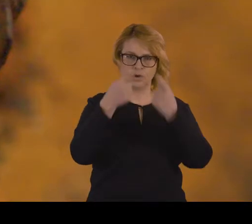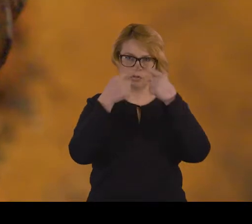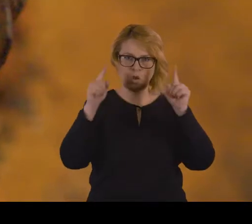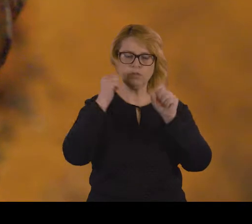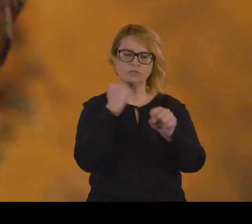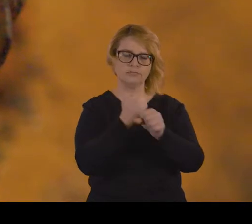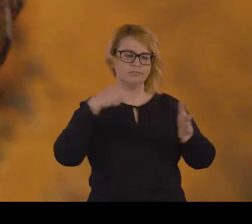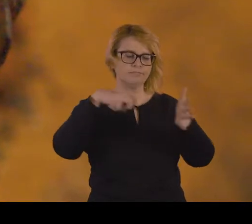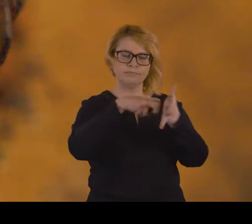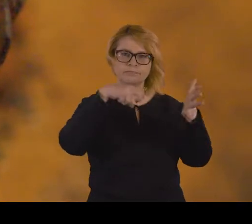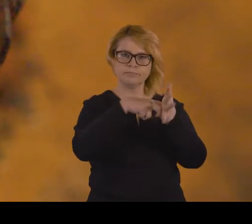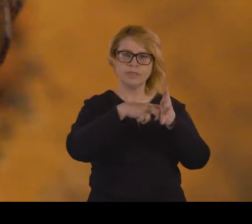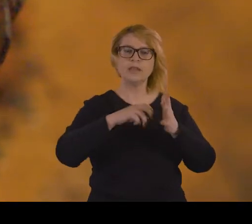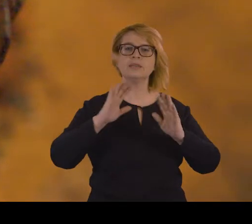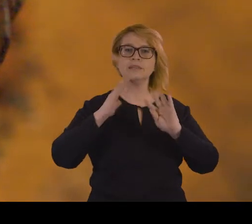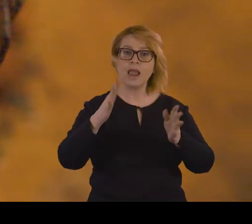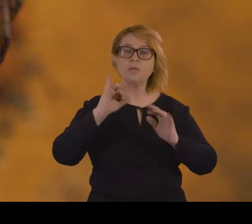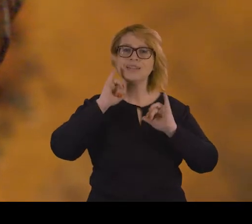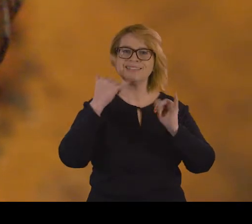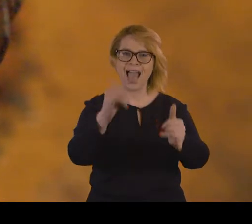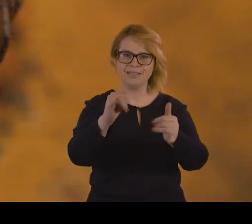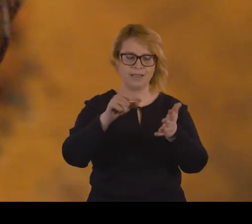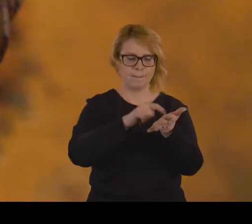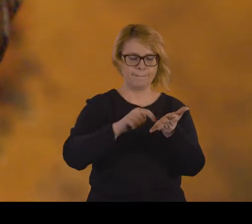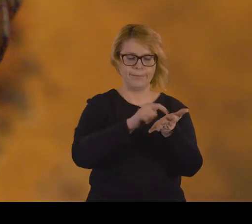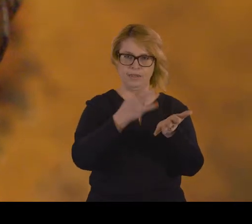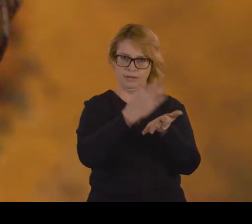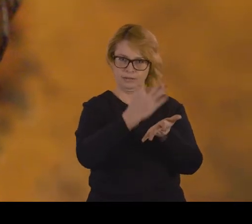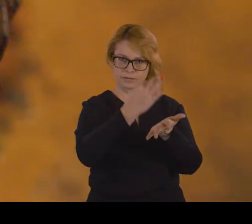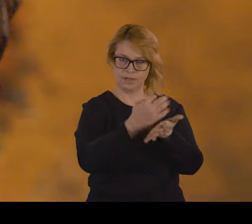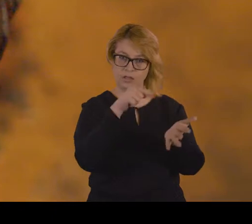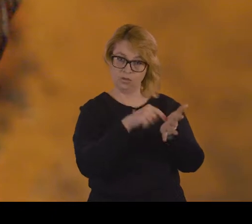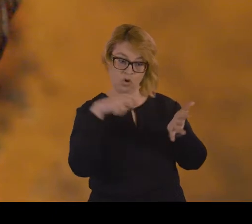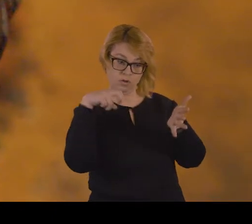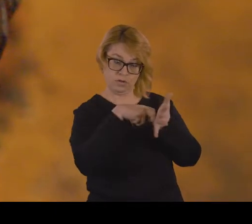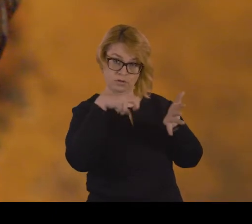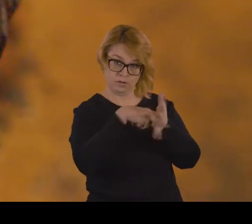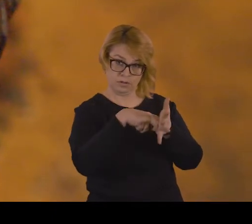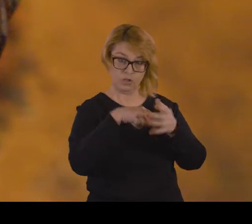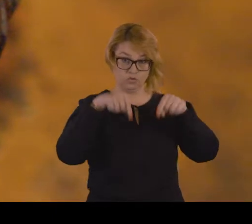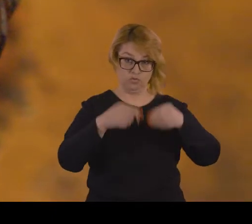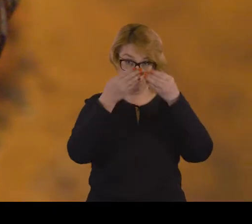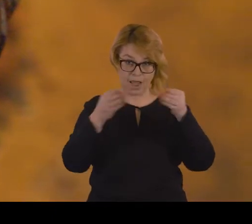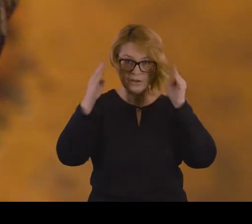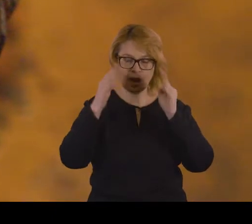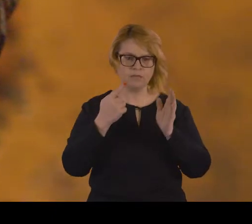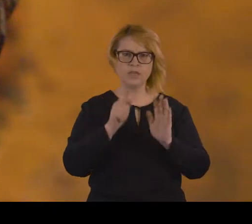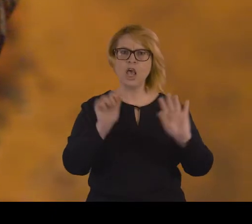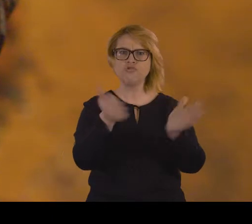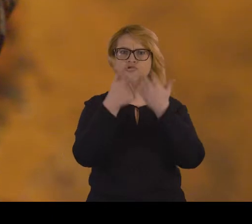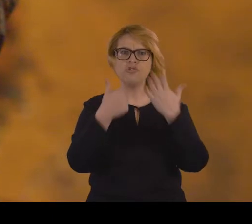Slovenska razili strieborné a zlaté mince. Na minciach, ktoré razili keltskí bojovia v Bratislave, sa